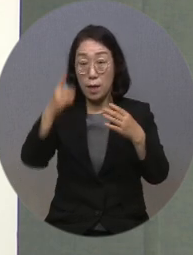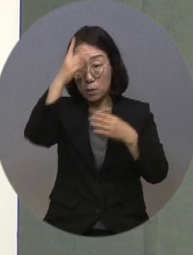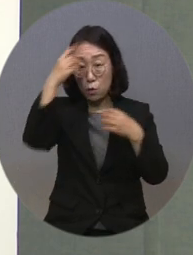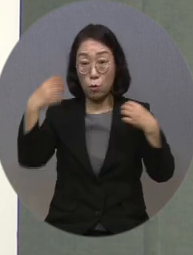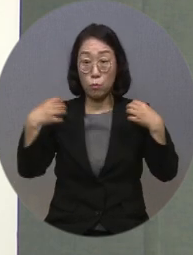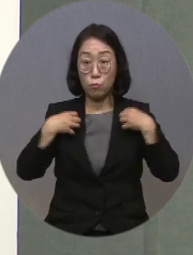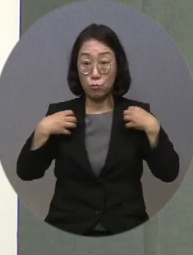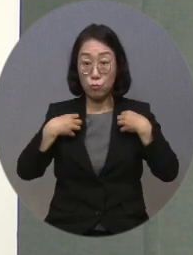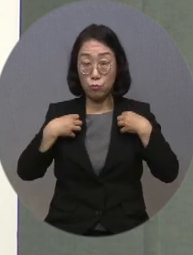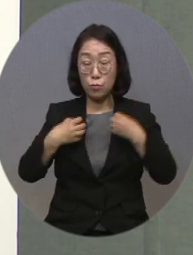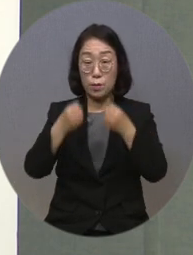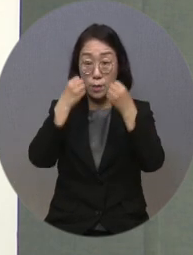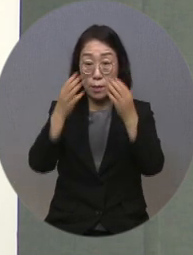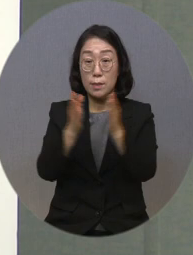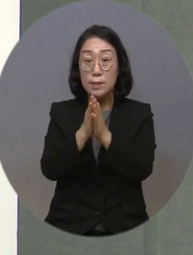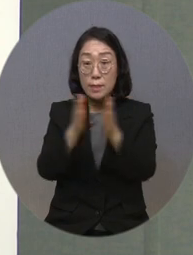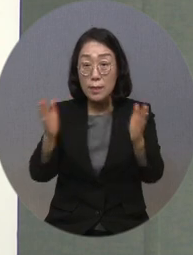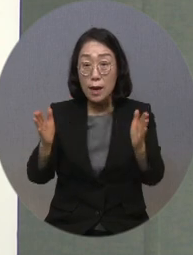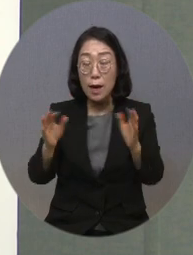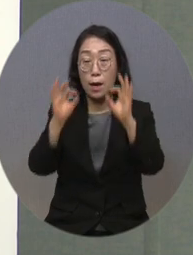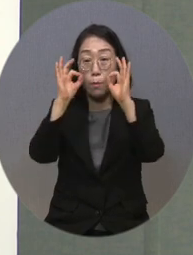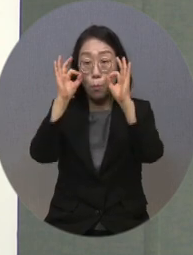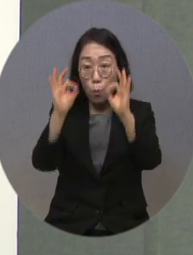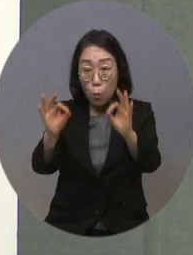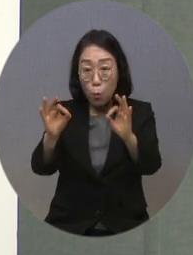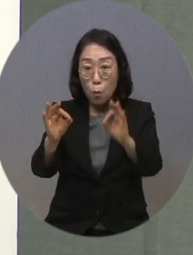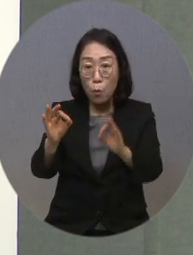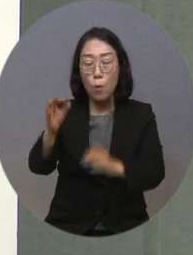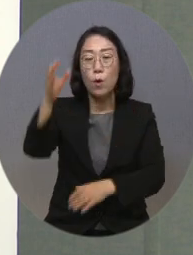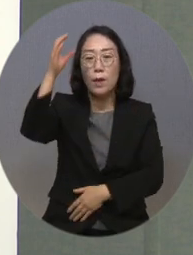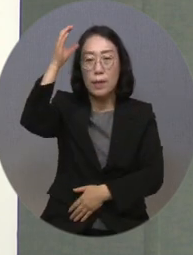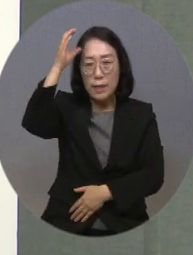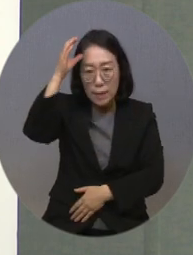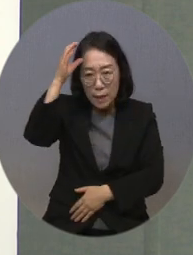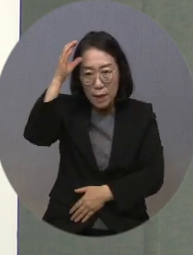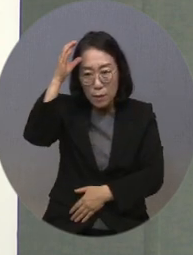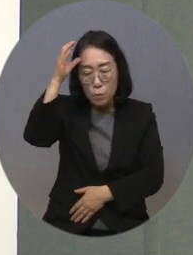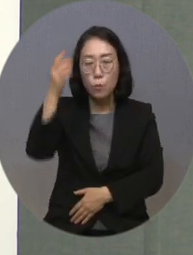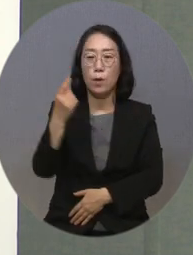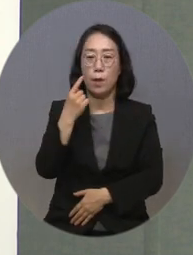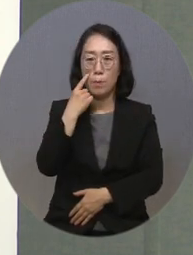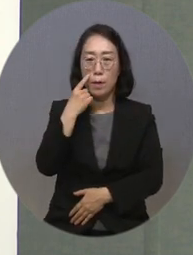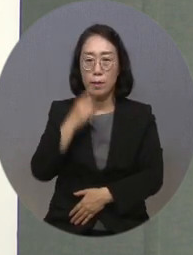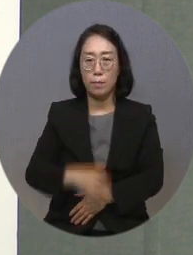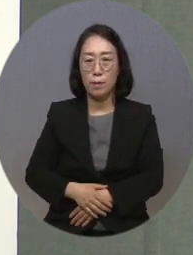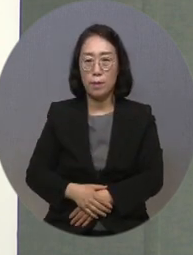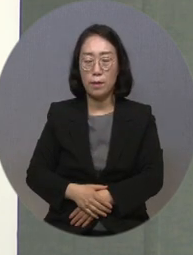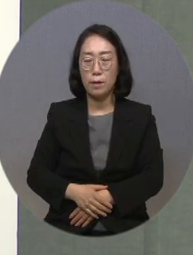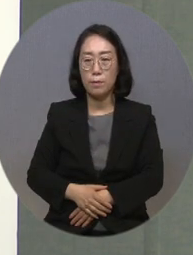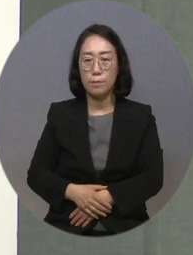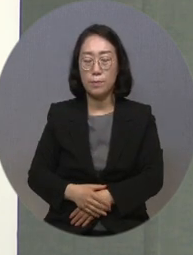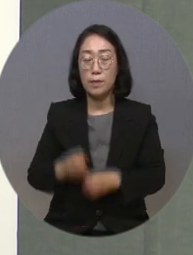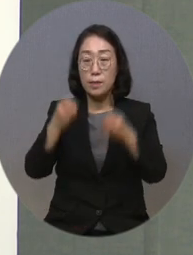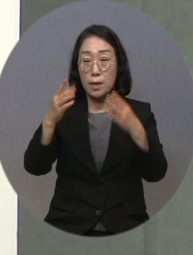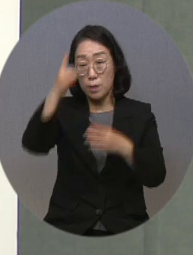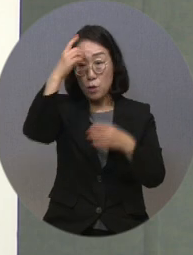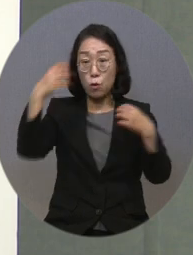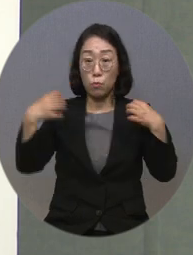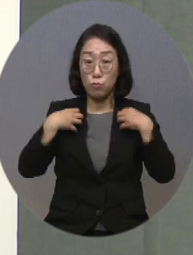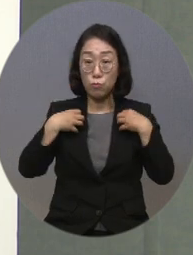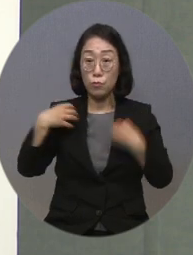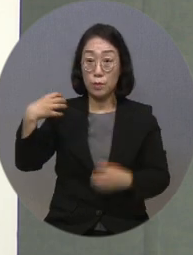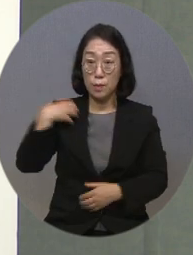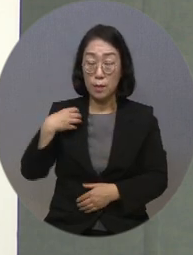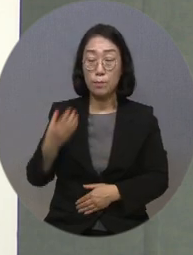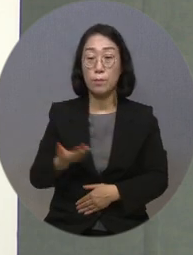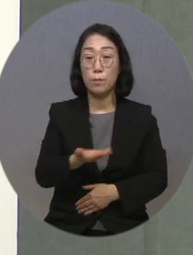것을 지켜봐야 하고 새 정부의 기대도 많이 해봐야 합니다. 아무쪼록 새 정부를 맡은